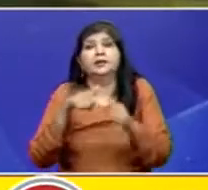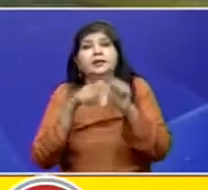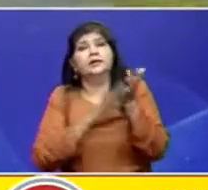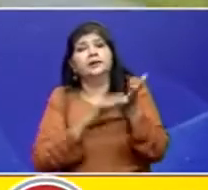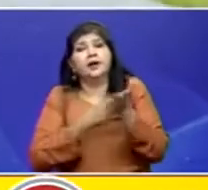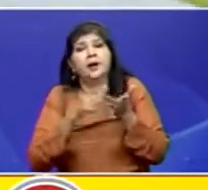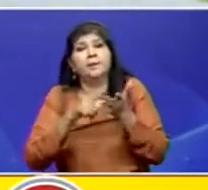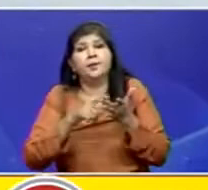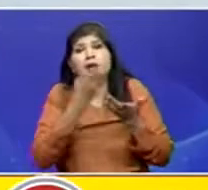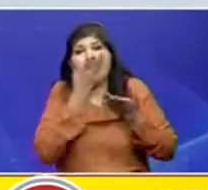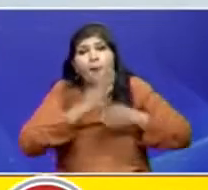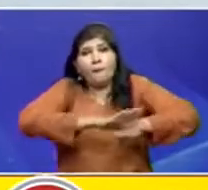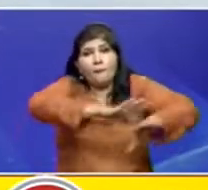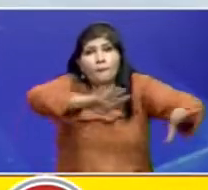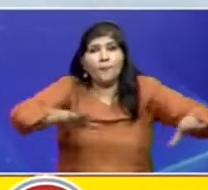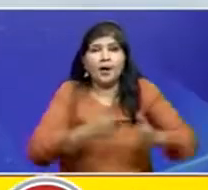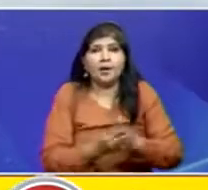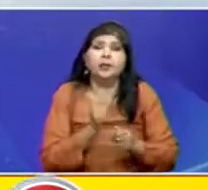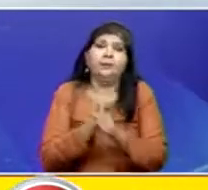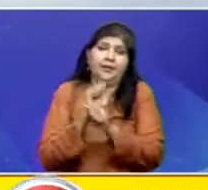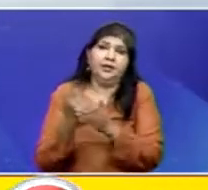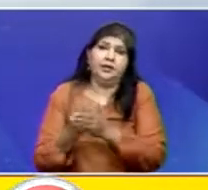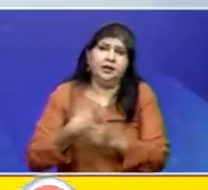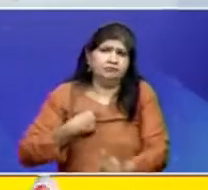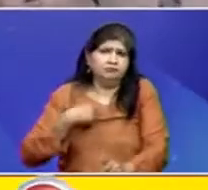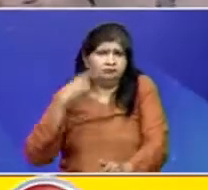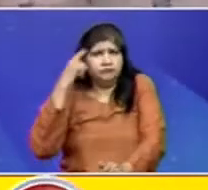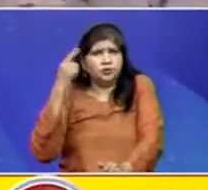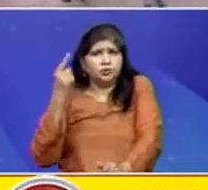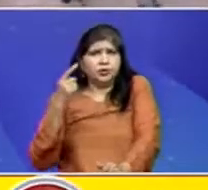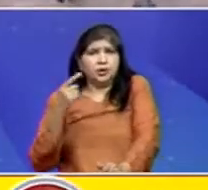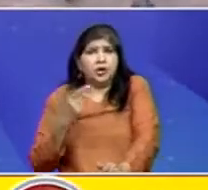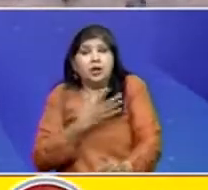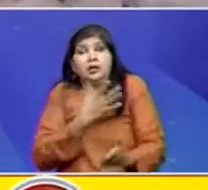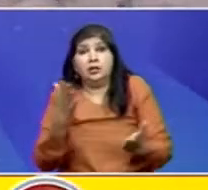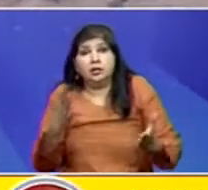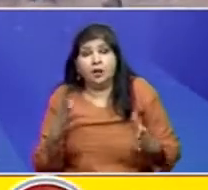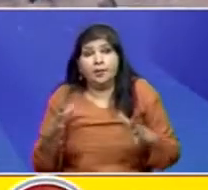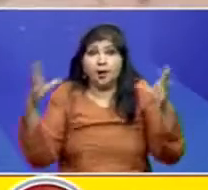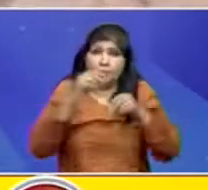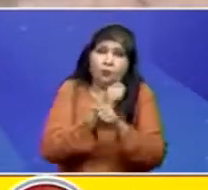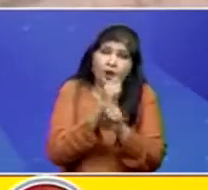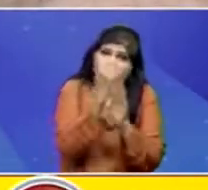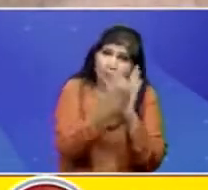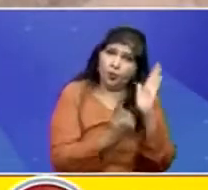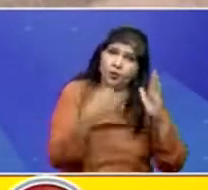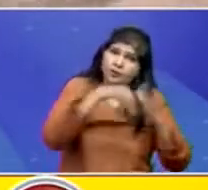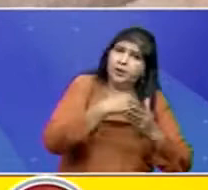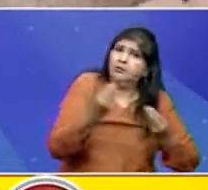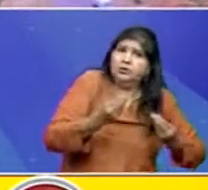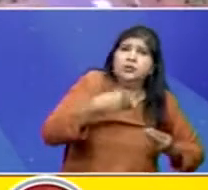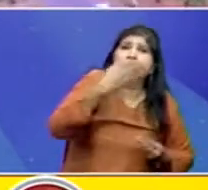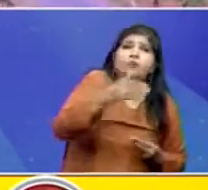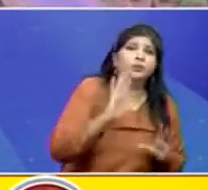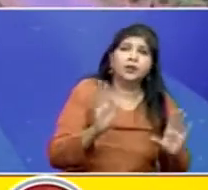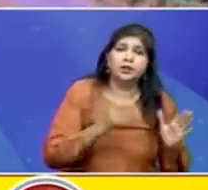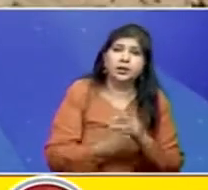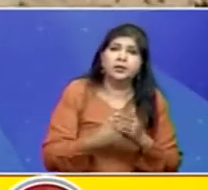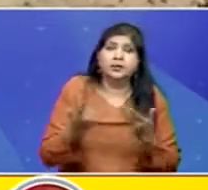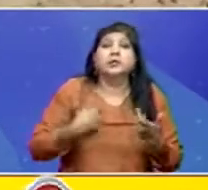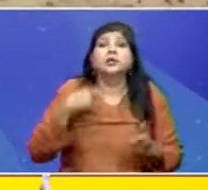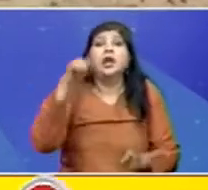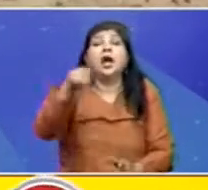आप कल्पना कर सकते हैं कि कितना बड़ा अभियान है वो दिन दूर नहीं जब